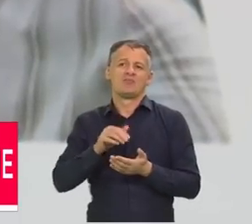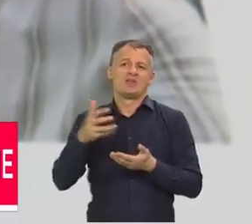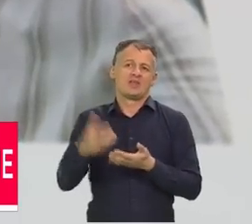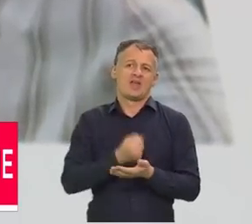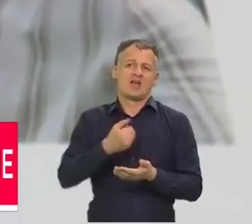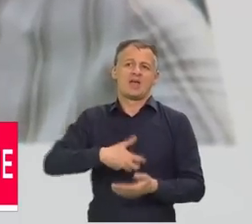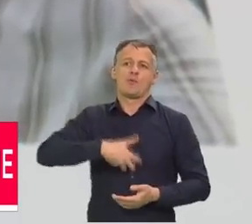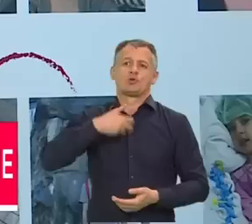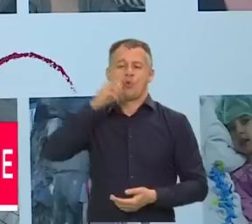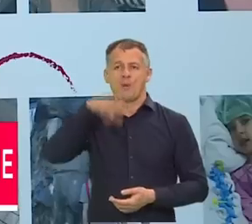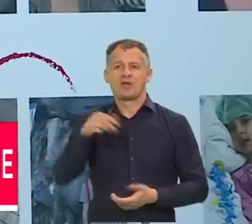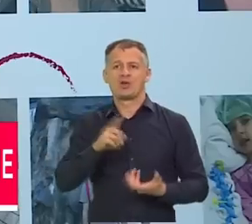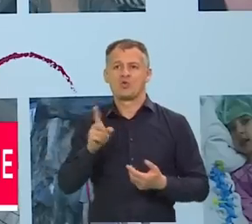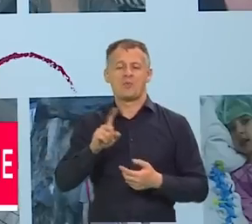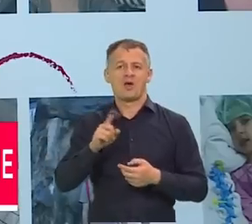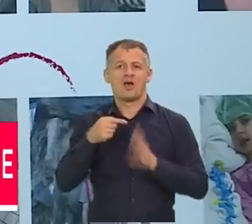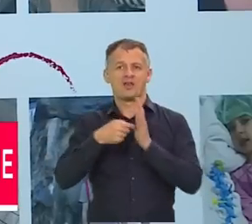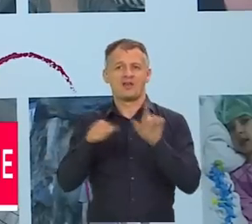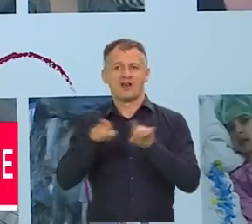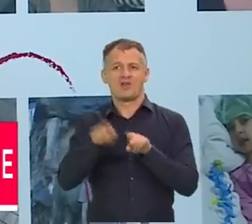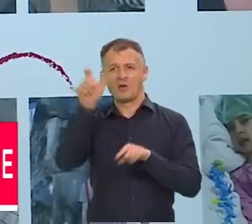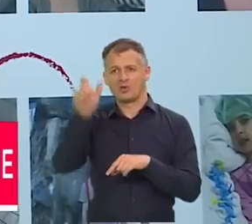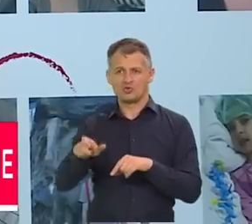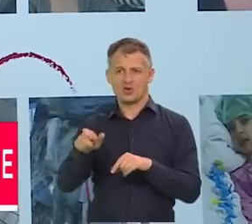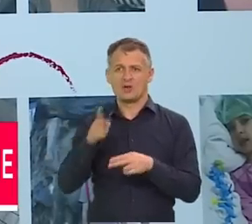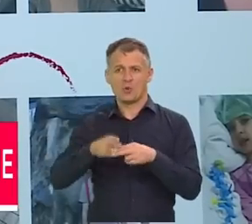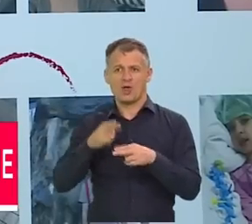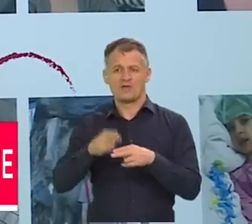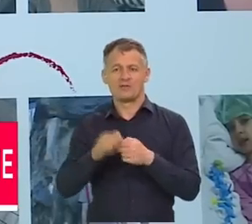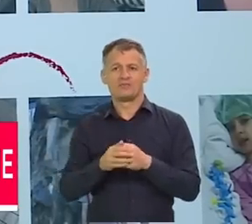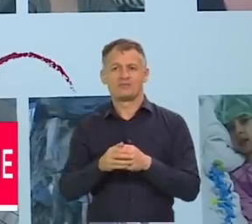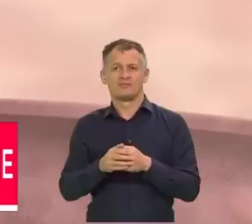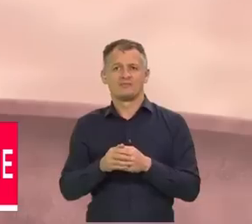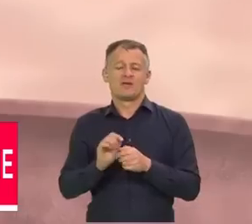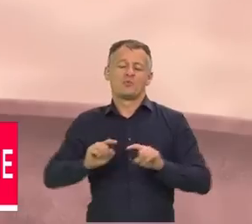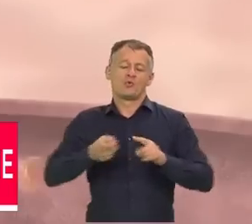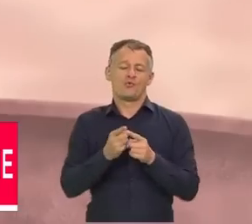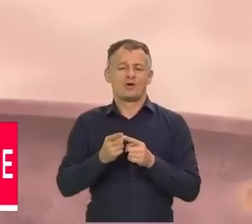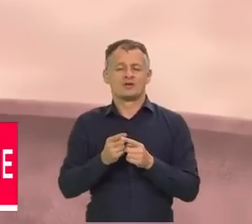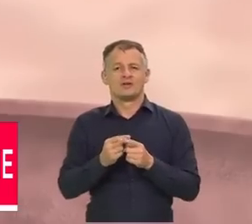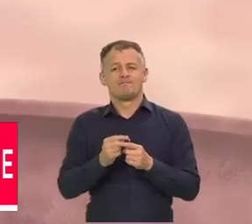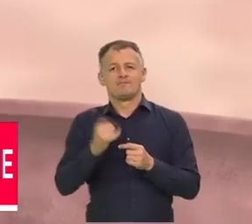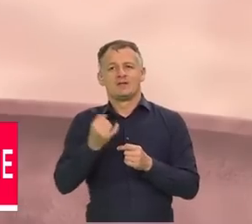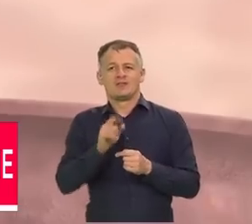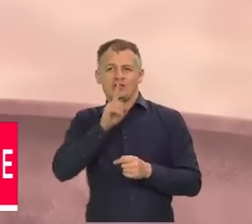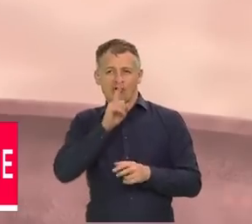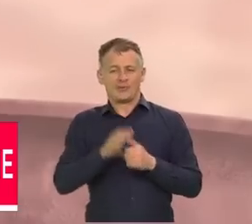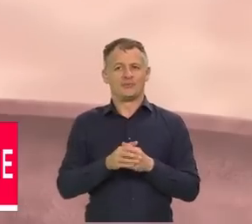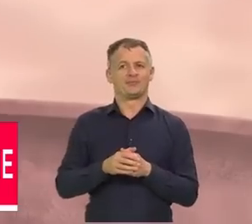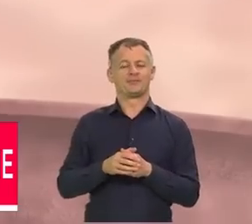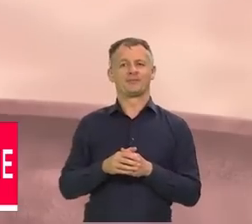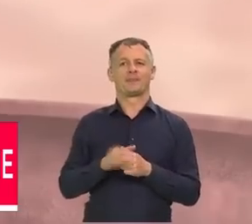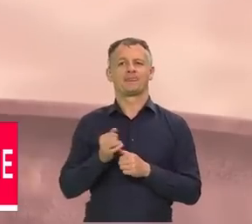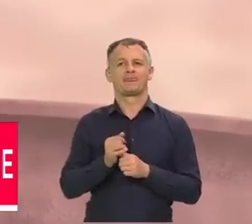Oamenii care nici nu mai seamănă cu pacienții te copleșesc. Prin transplantul de celule STEM hematopoietice,